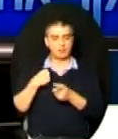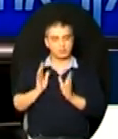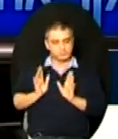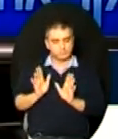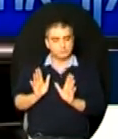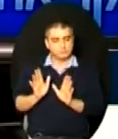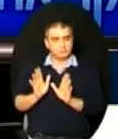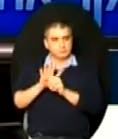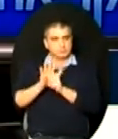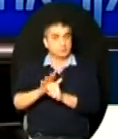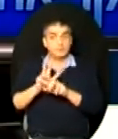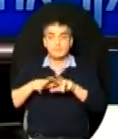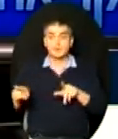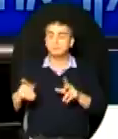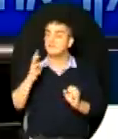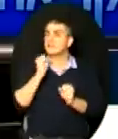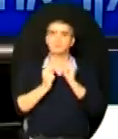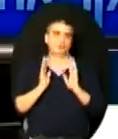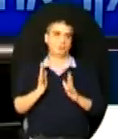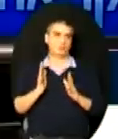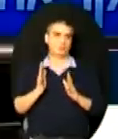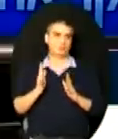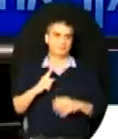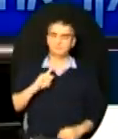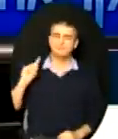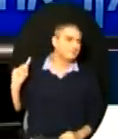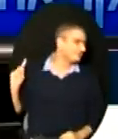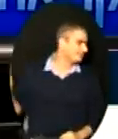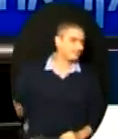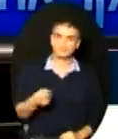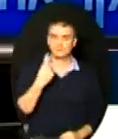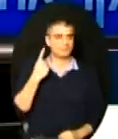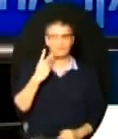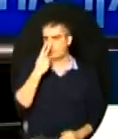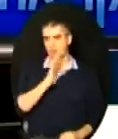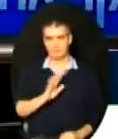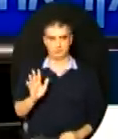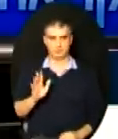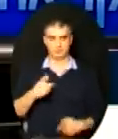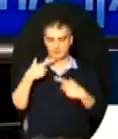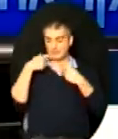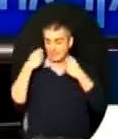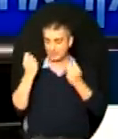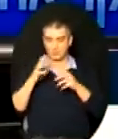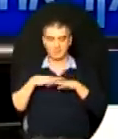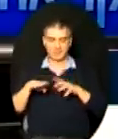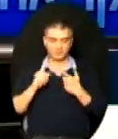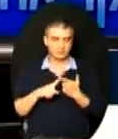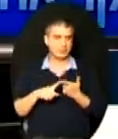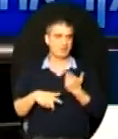אותם לפינה. המצב שם הוא קשה. בכל, מכל הבחינות, החינוך,